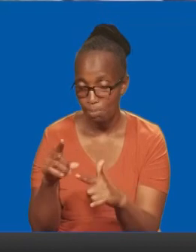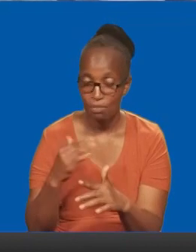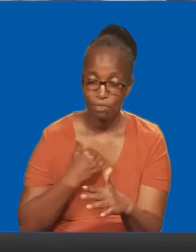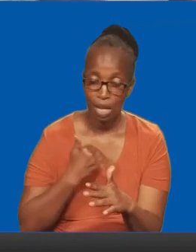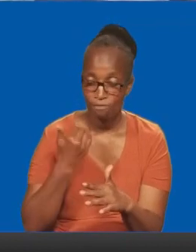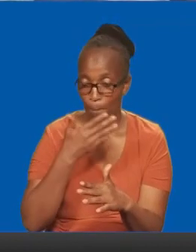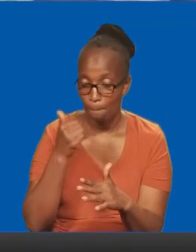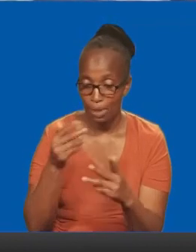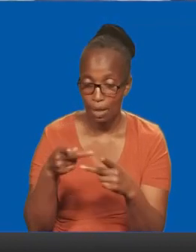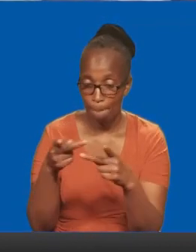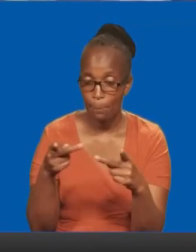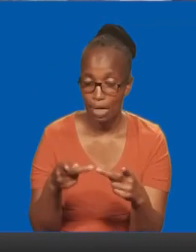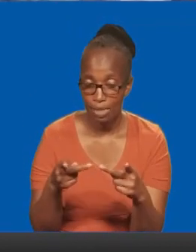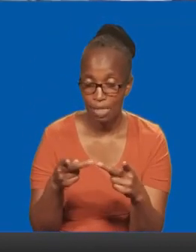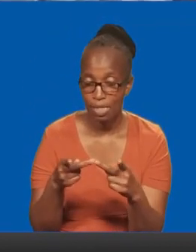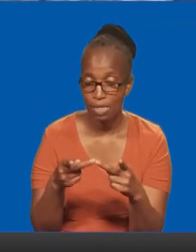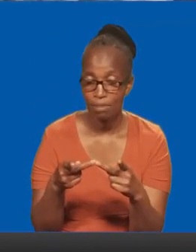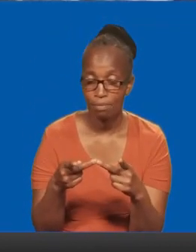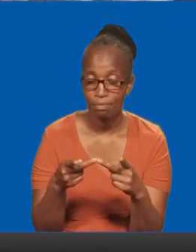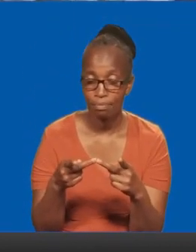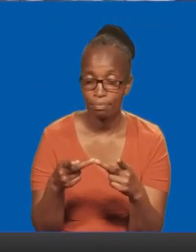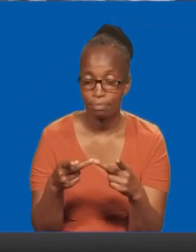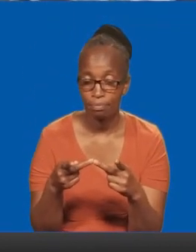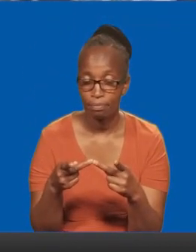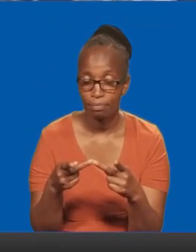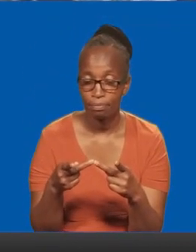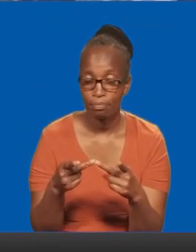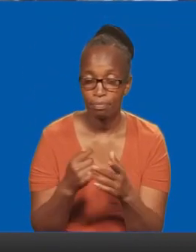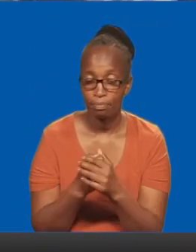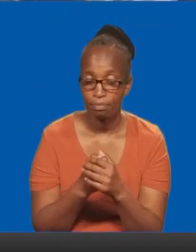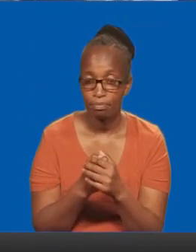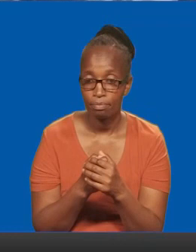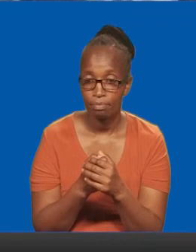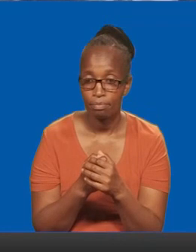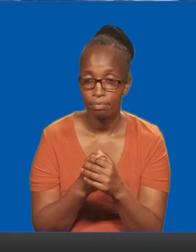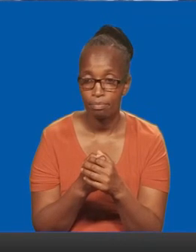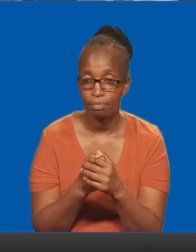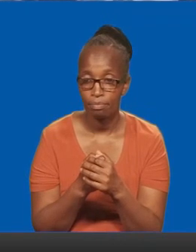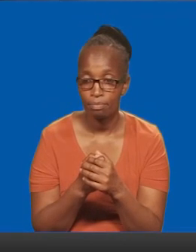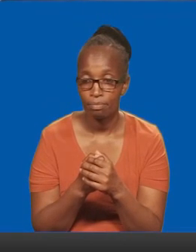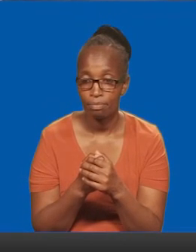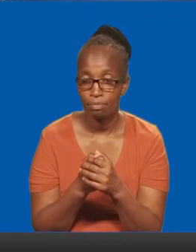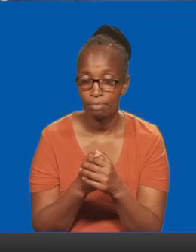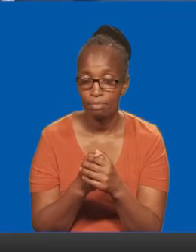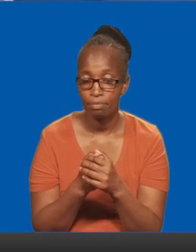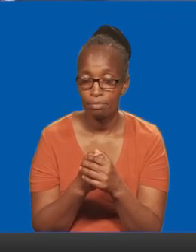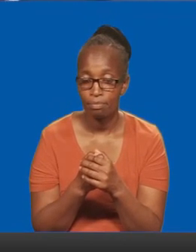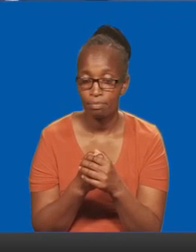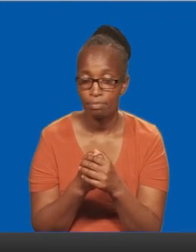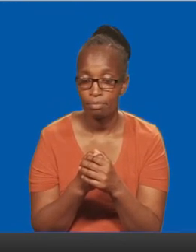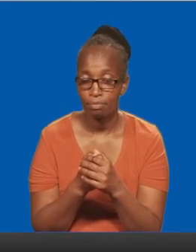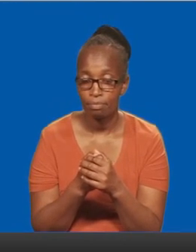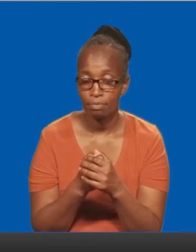kila jambo huanza mahali na wao wana nafasi bora ya kupanda ngazi na kufikia waliojikita katika sekta